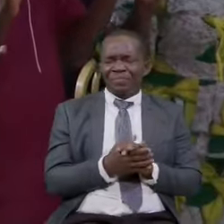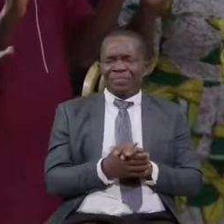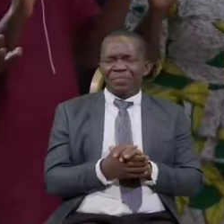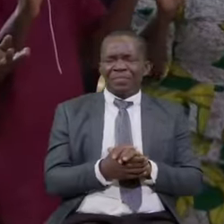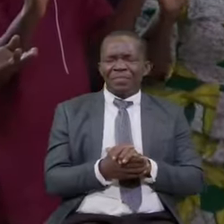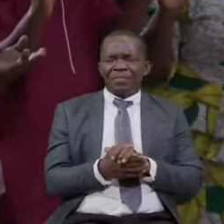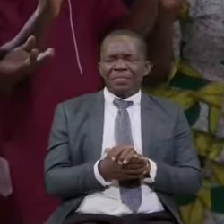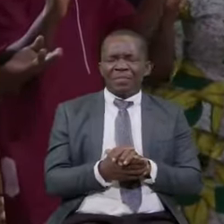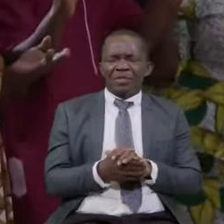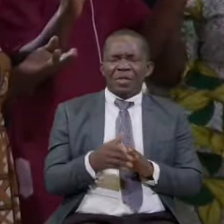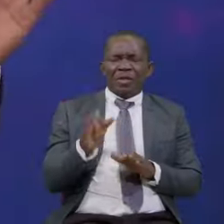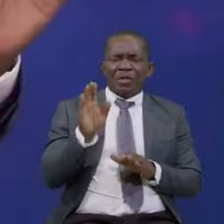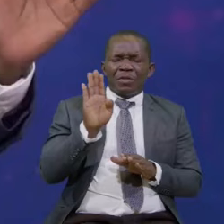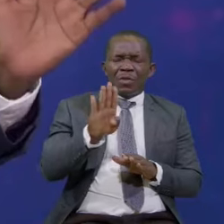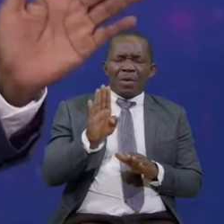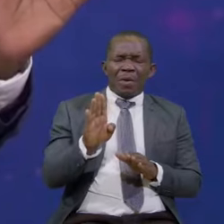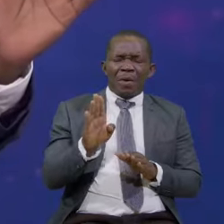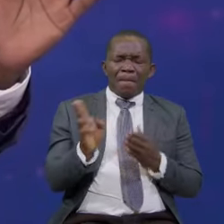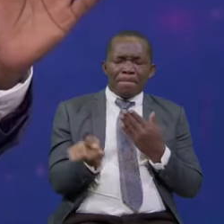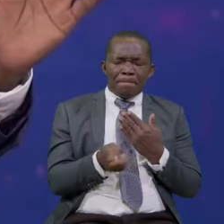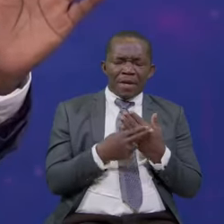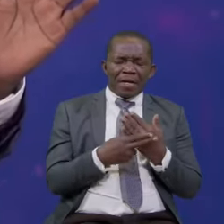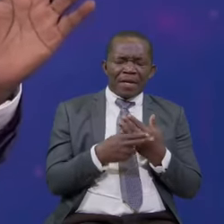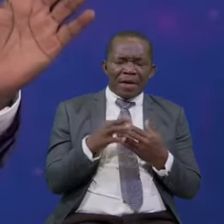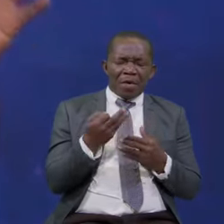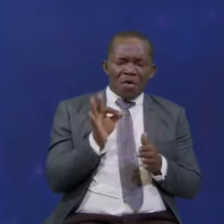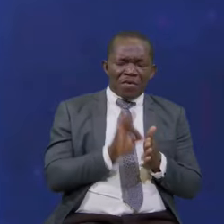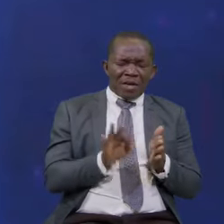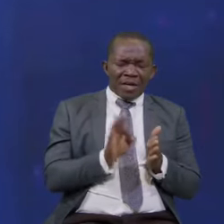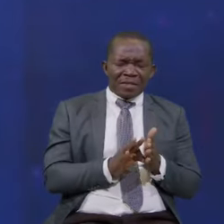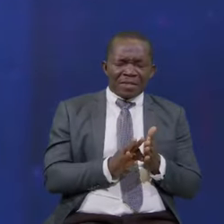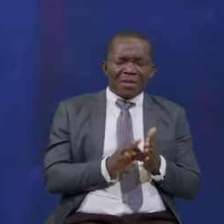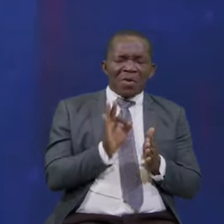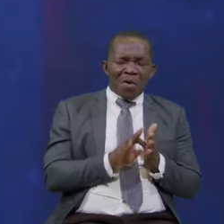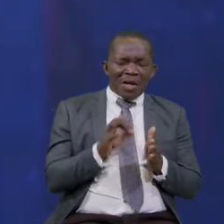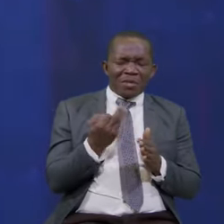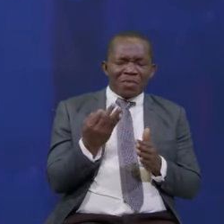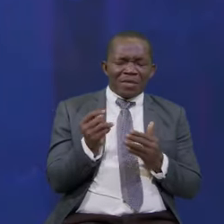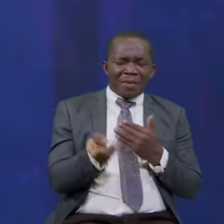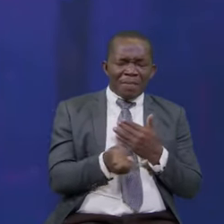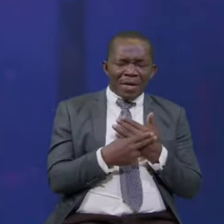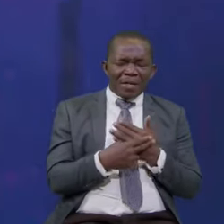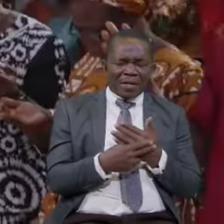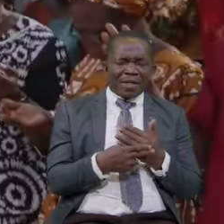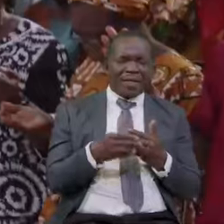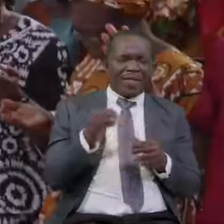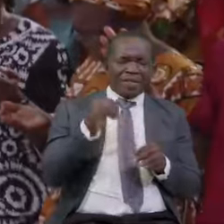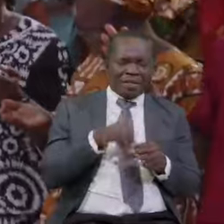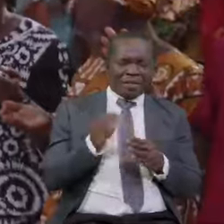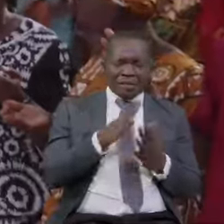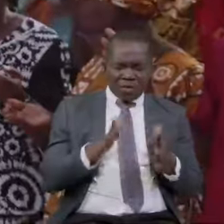vide ton compte bancaire du du ciel dans ta vie n'est